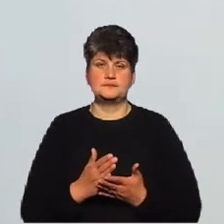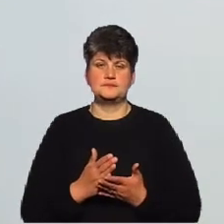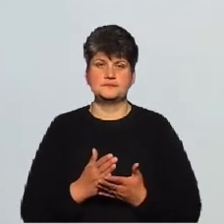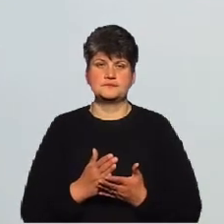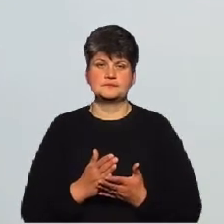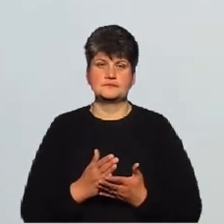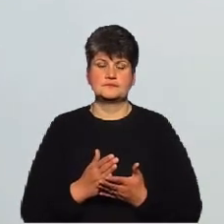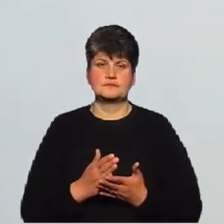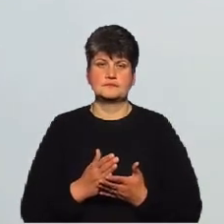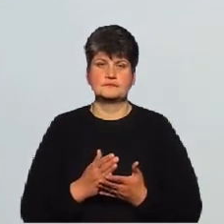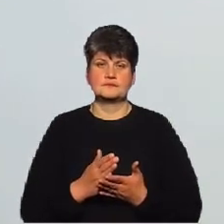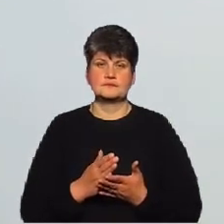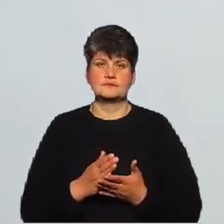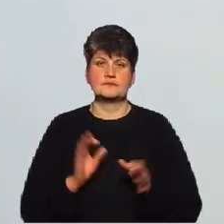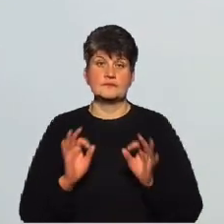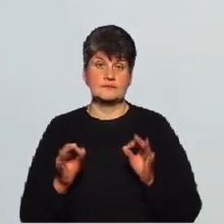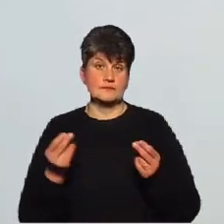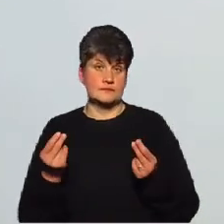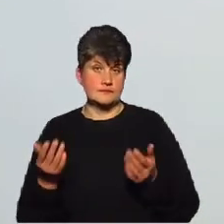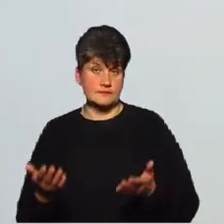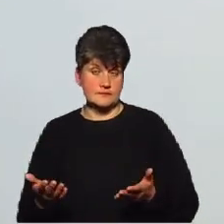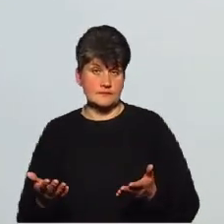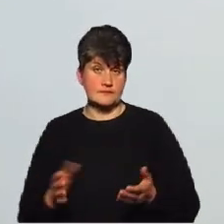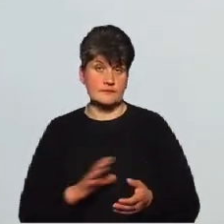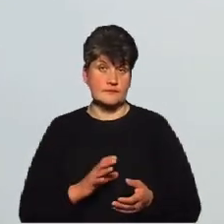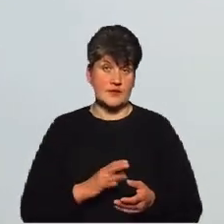стале фінансове становище, чи в когось гірше.